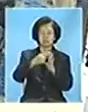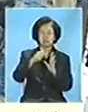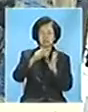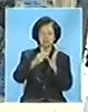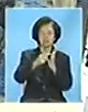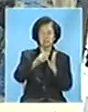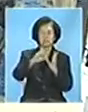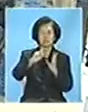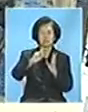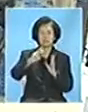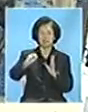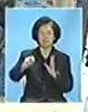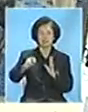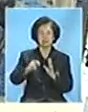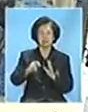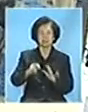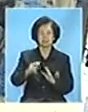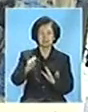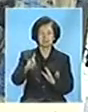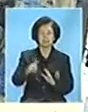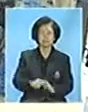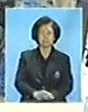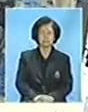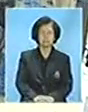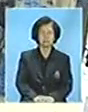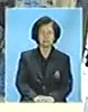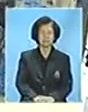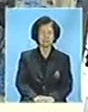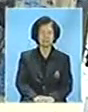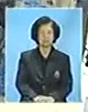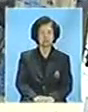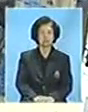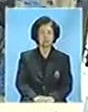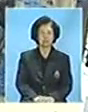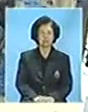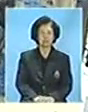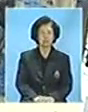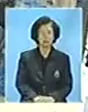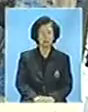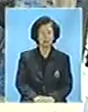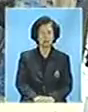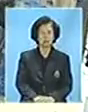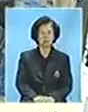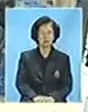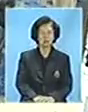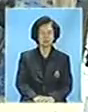น์